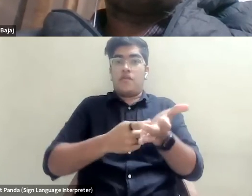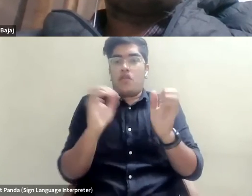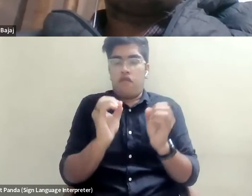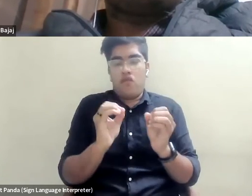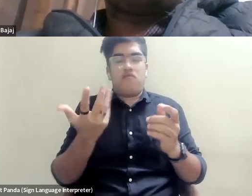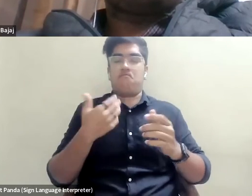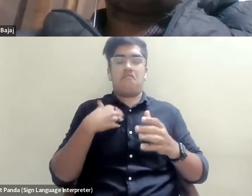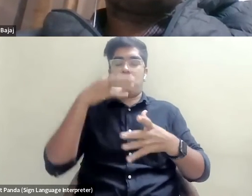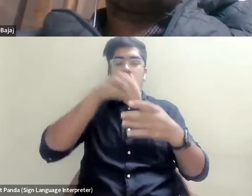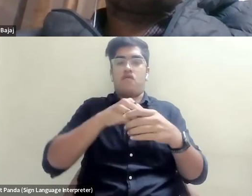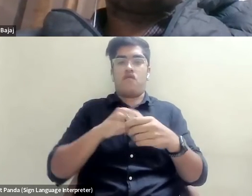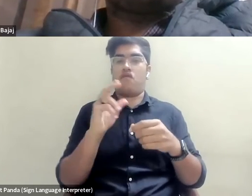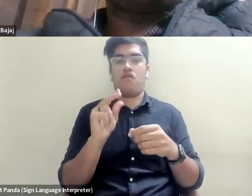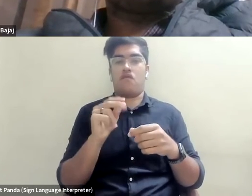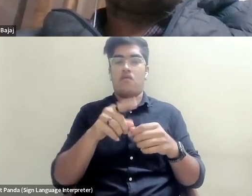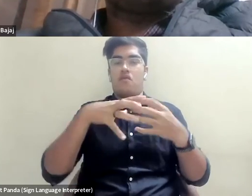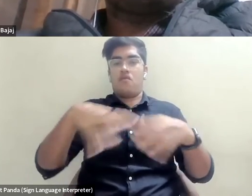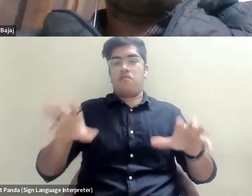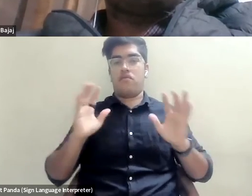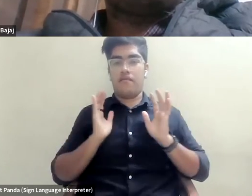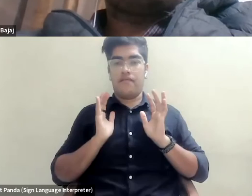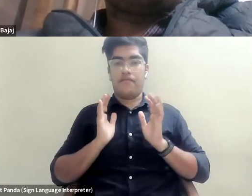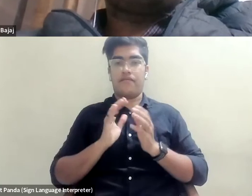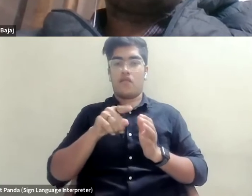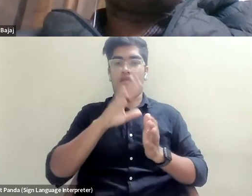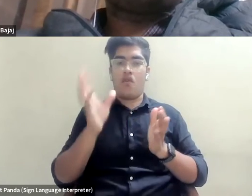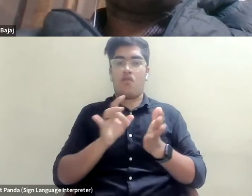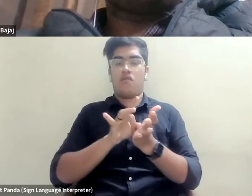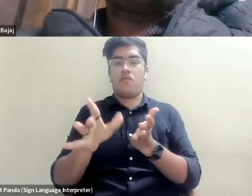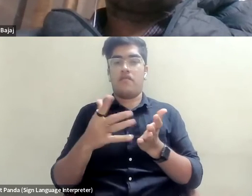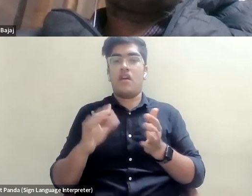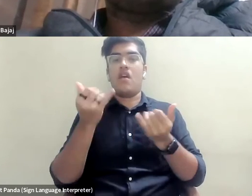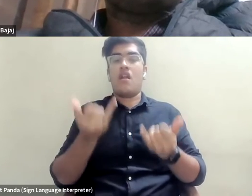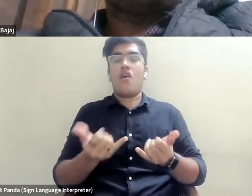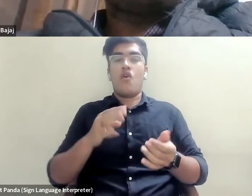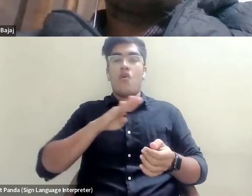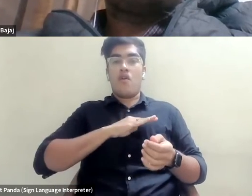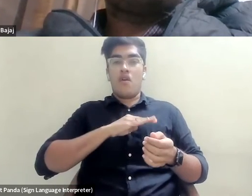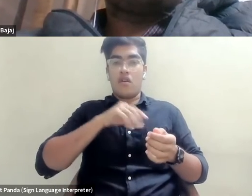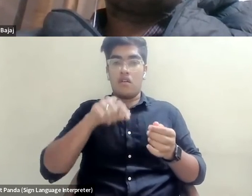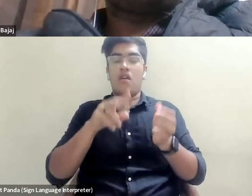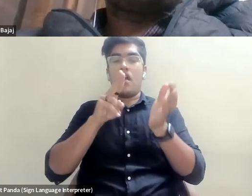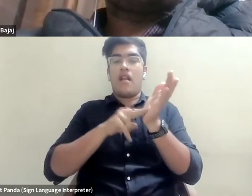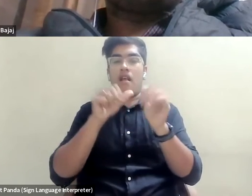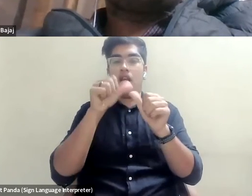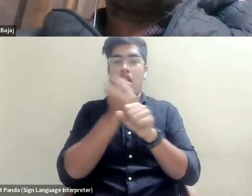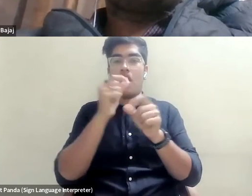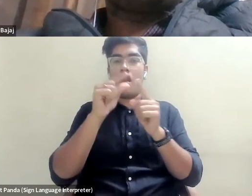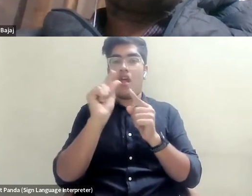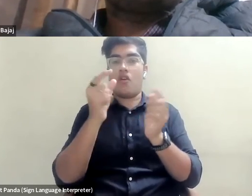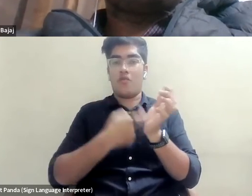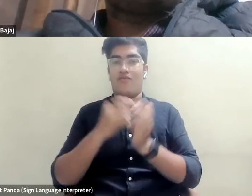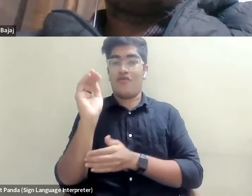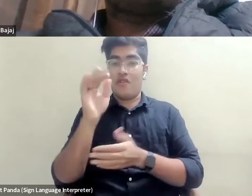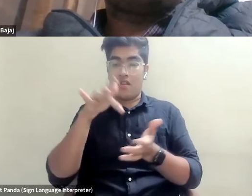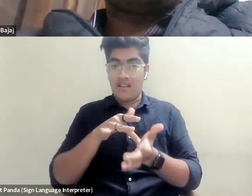किए हमारे बाप दादों ने, वहाँ यहाँ महाराष्ट्र में नागपुर में धर्मांतर किए। तो ये जो